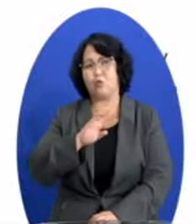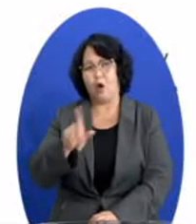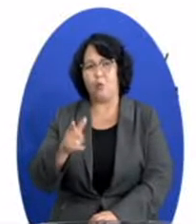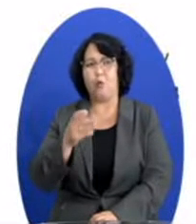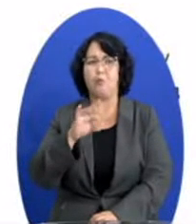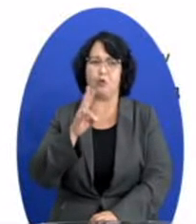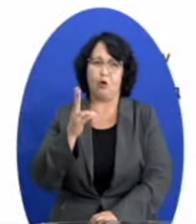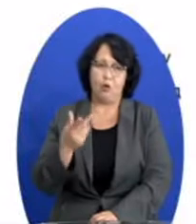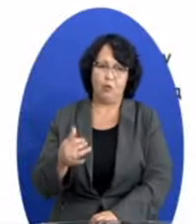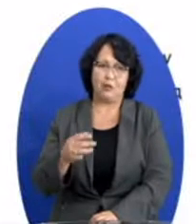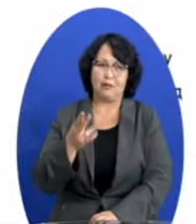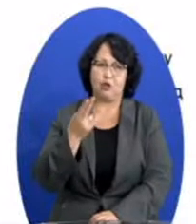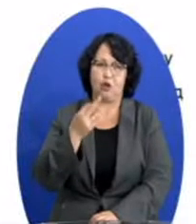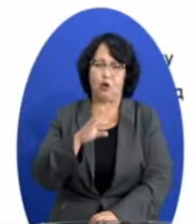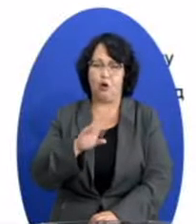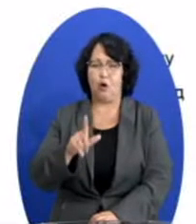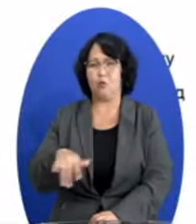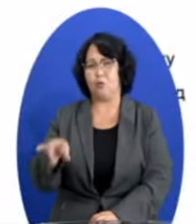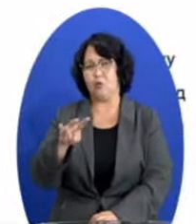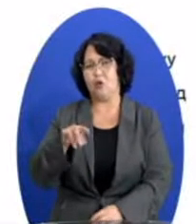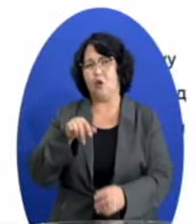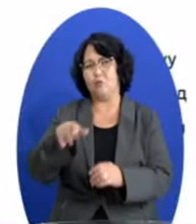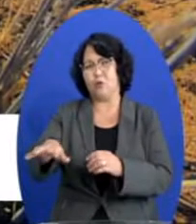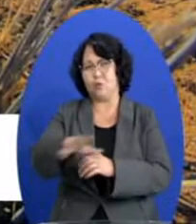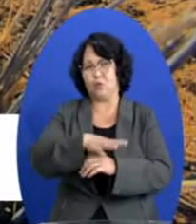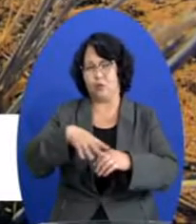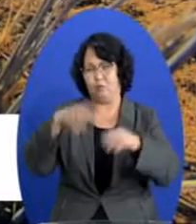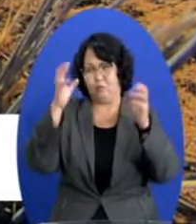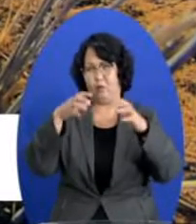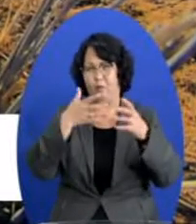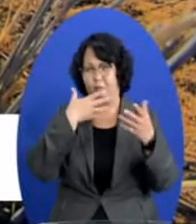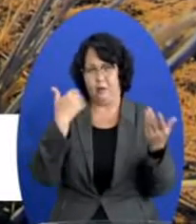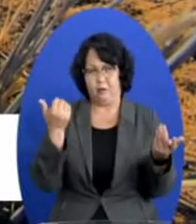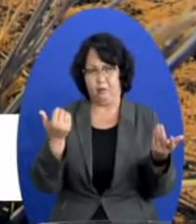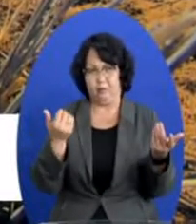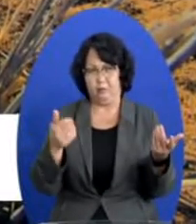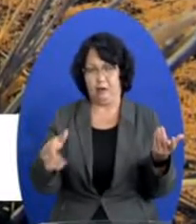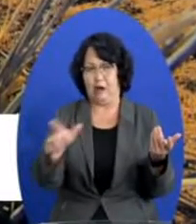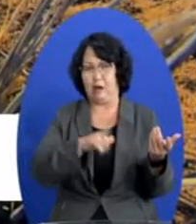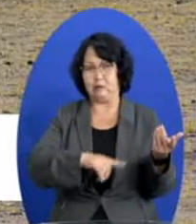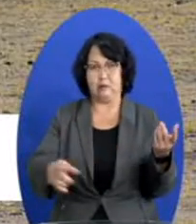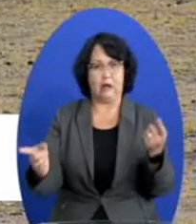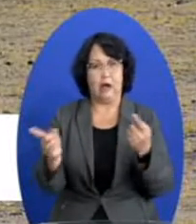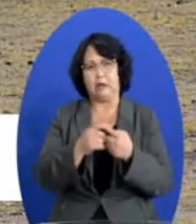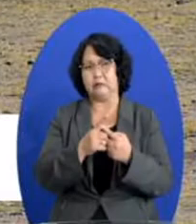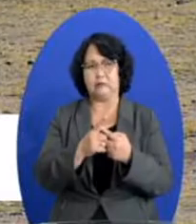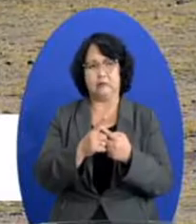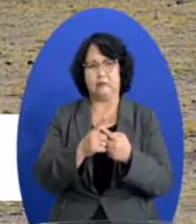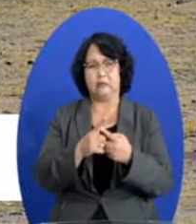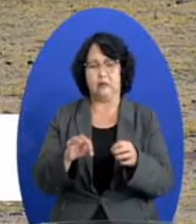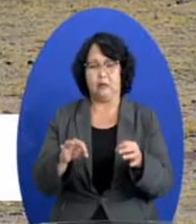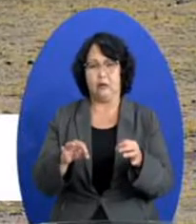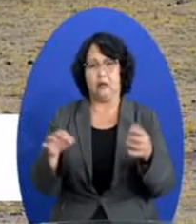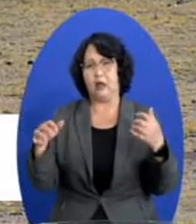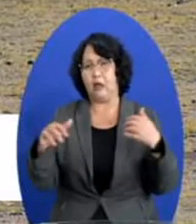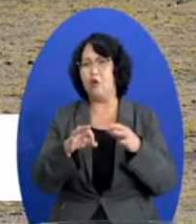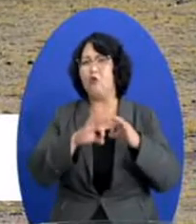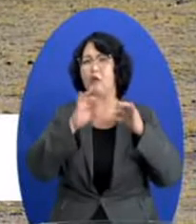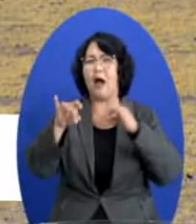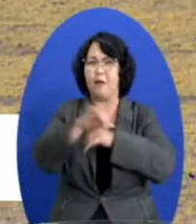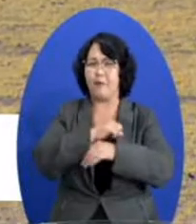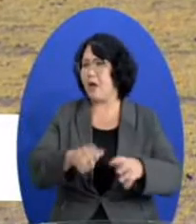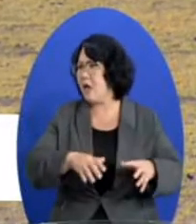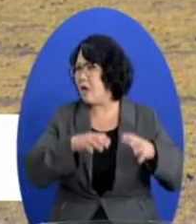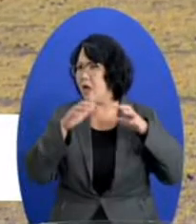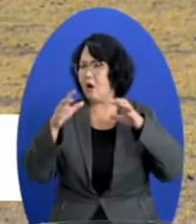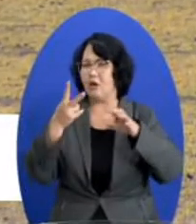Дундгов, Өмнөгов, Дорногов зэрэг аймгийн нутгийн өмнөд хэсгэр ган гачиг ихтэй байна. За, зуншлага таар байгаатай холбоотойгоор отор нүүдэл ихсэж 2 сая